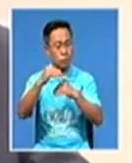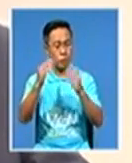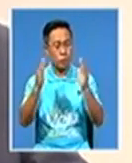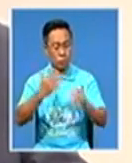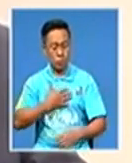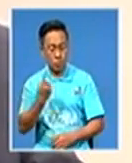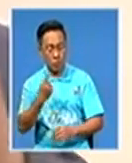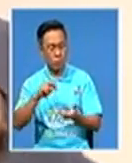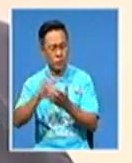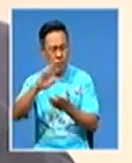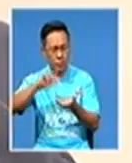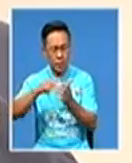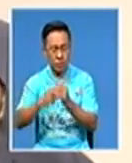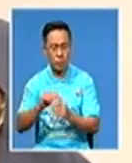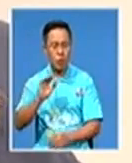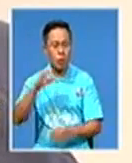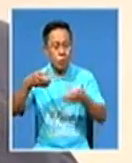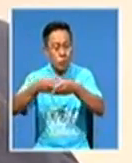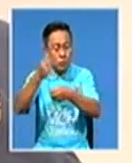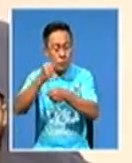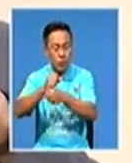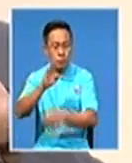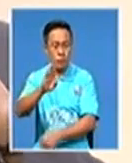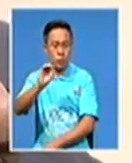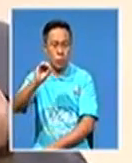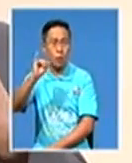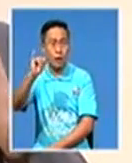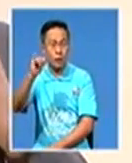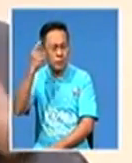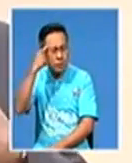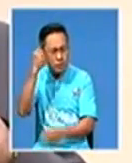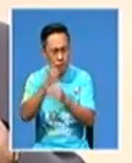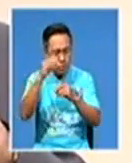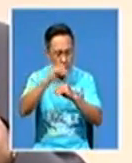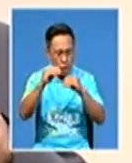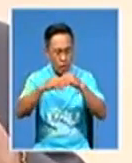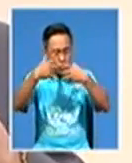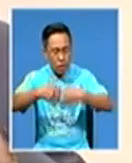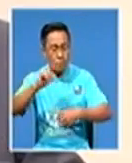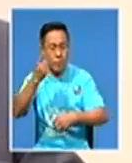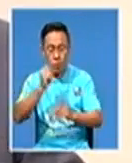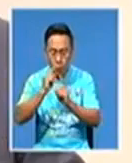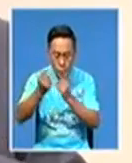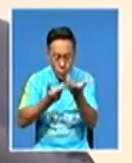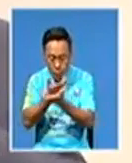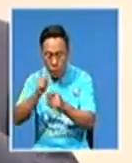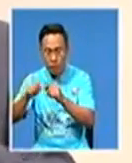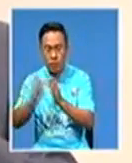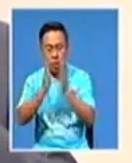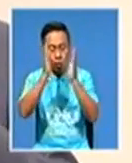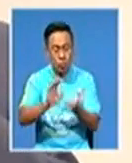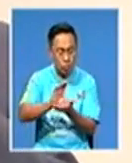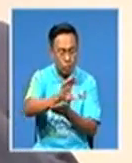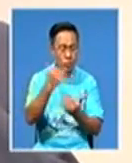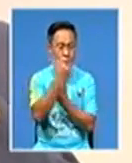ที่ BOI ในระหว่างที่เขาคิดชื่ออุตสาหกรรมใหม่ๆเนี่ยเขาปรึกษาและคุยกับนักล